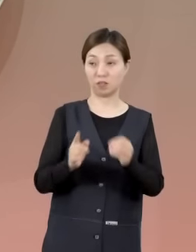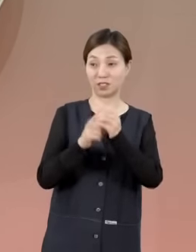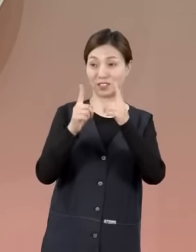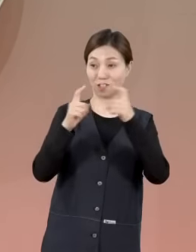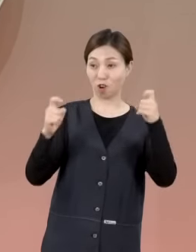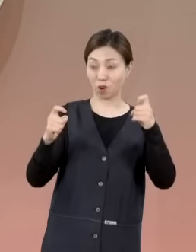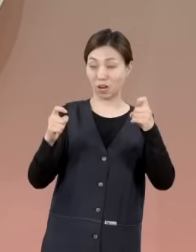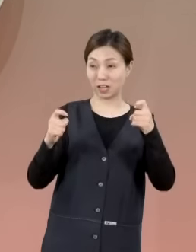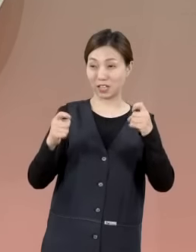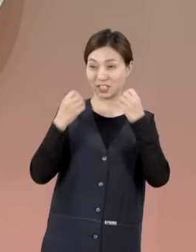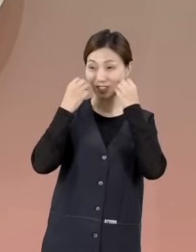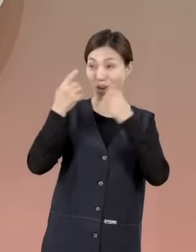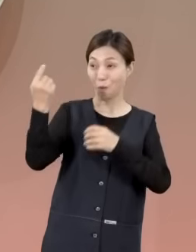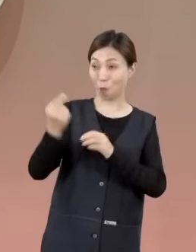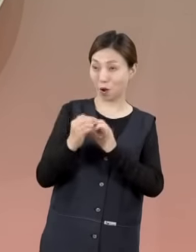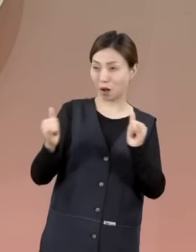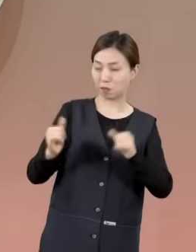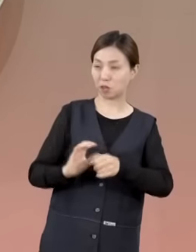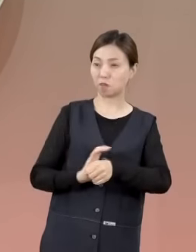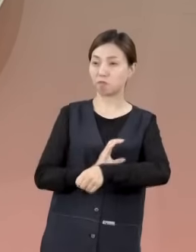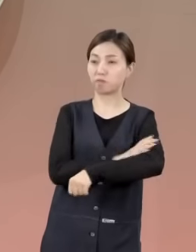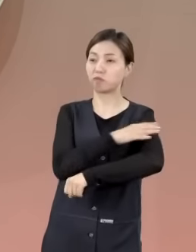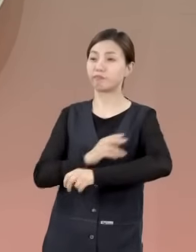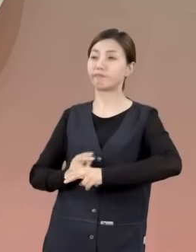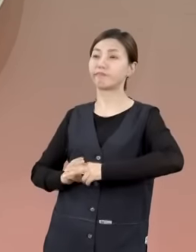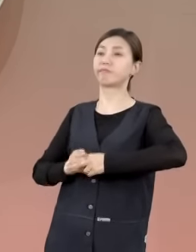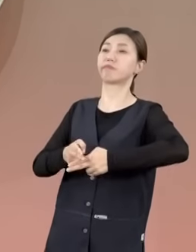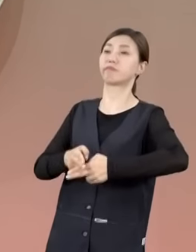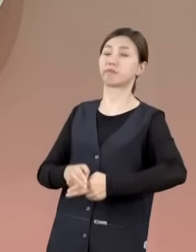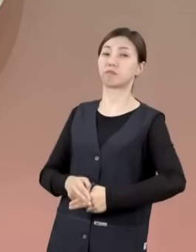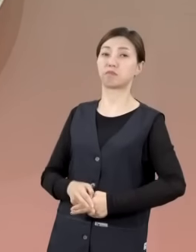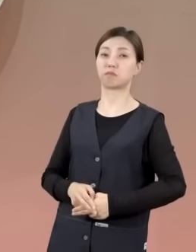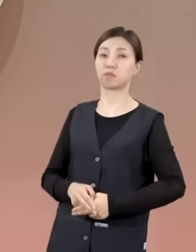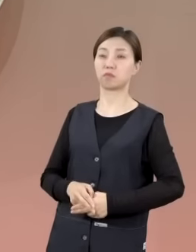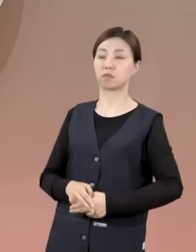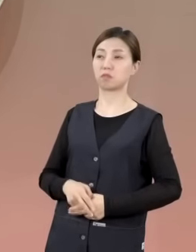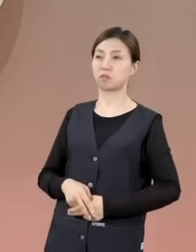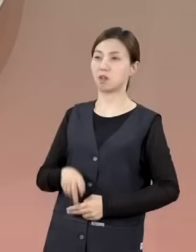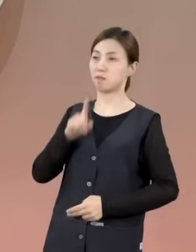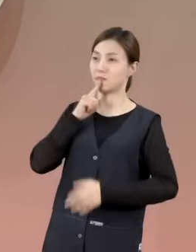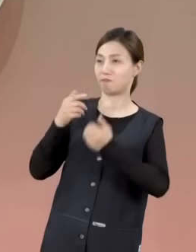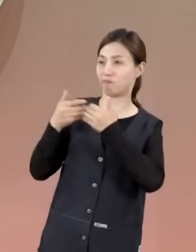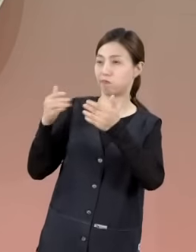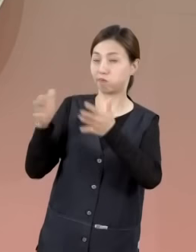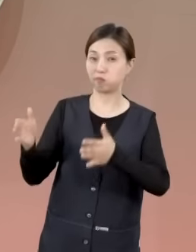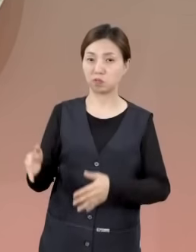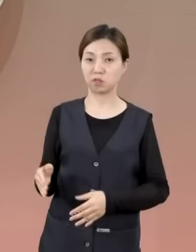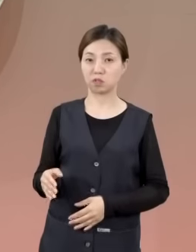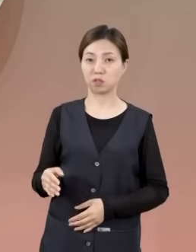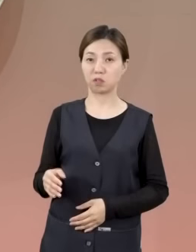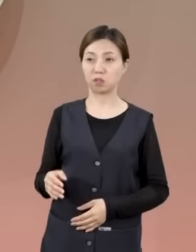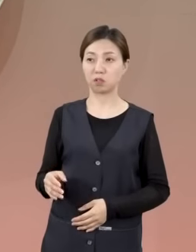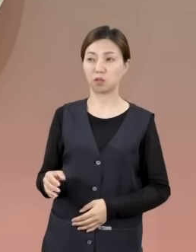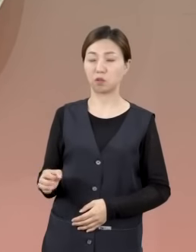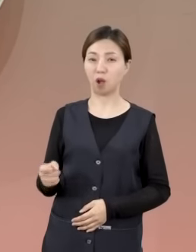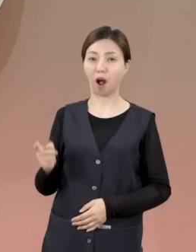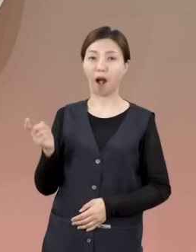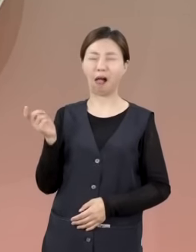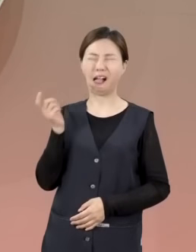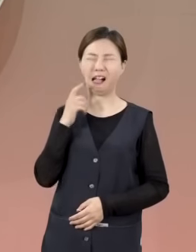절에 다니는 새로운 불자들에게 막 갑질하고 막 말 함부러